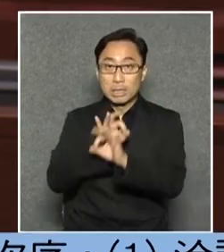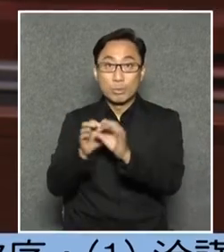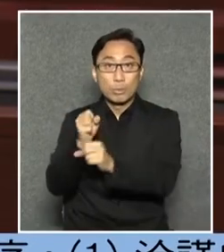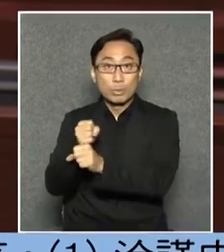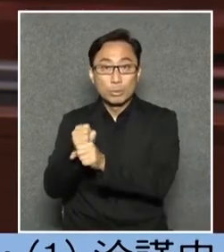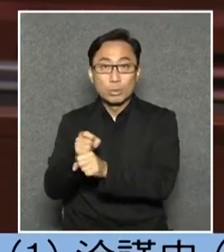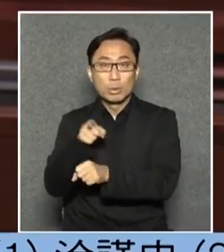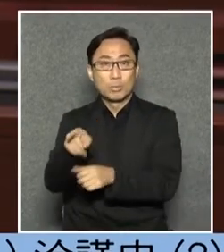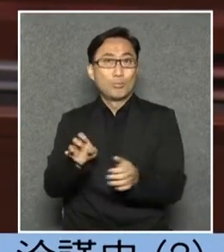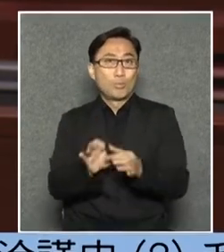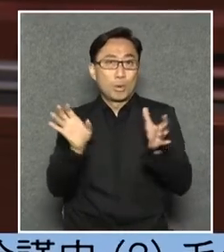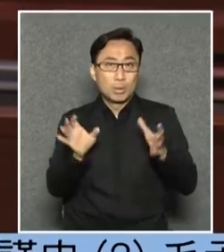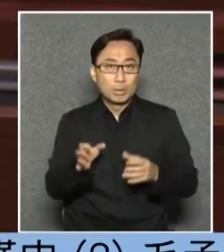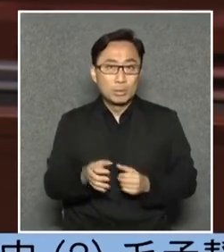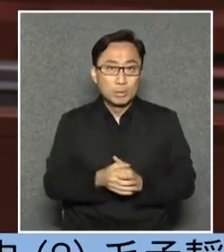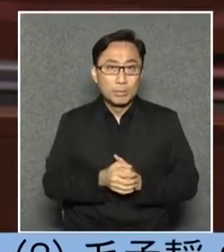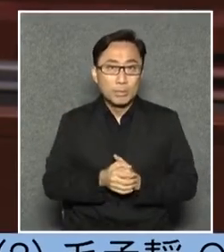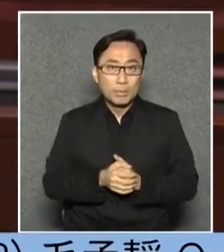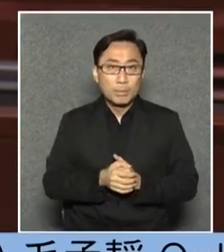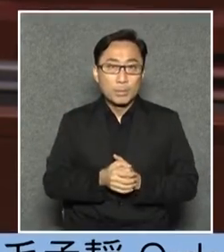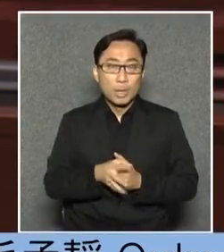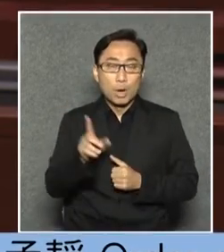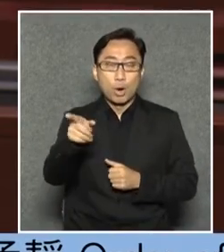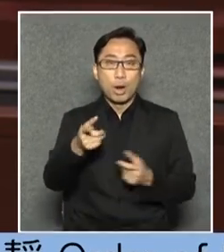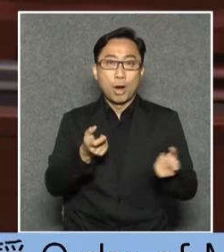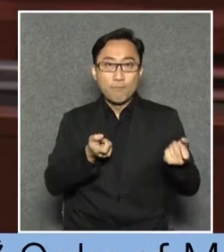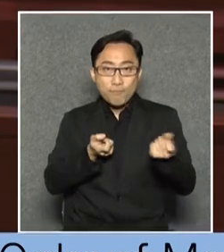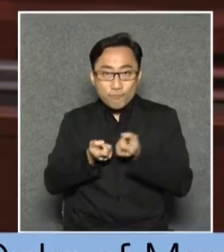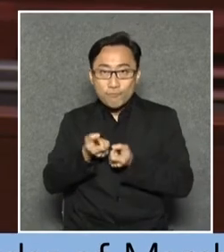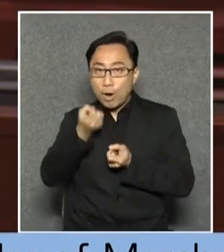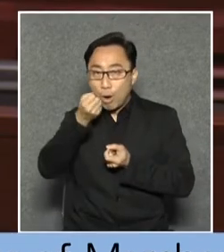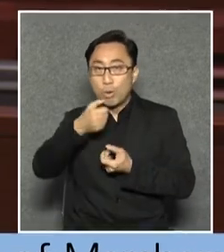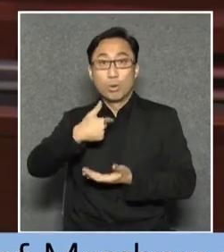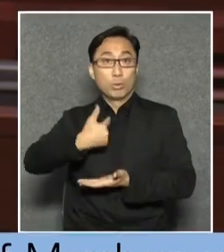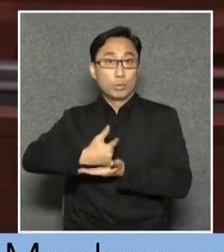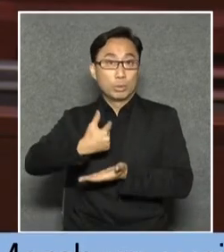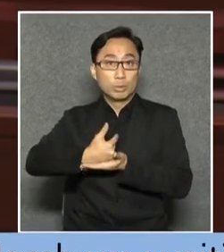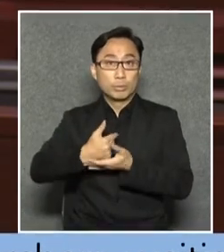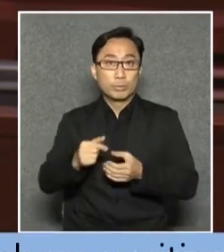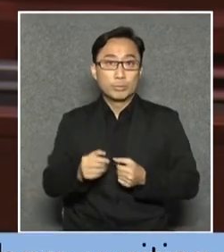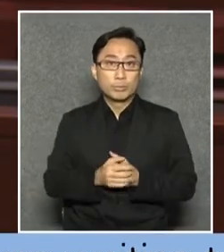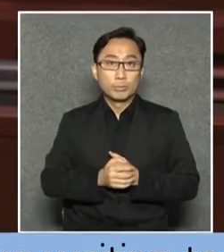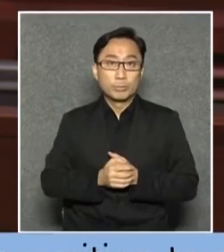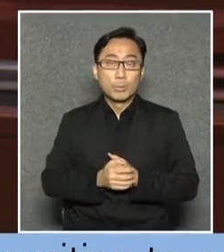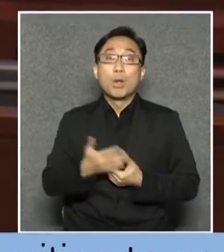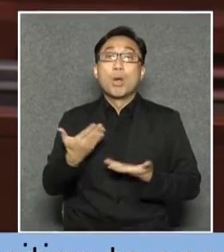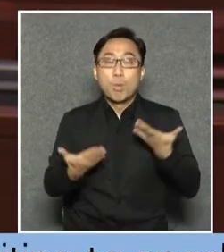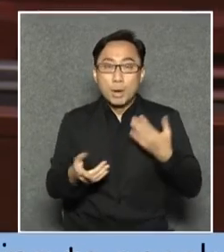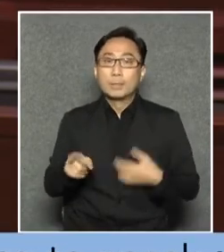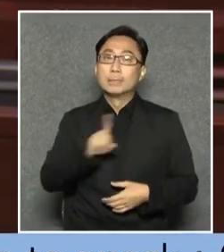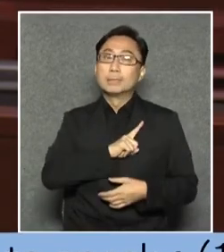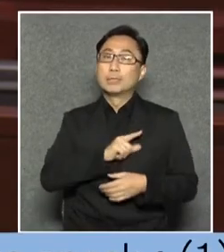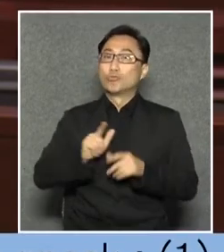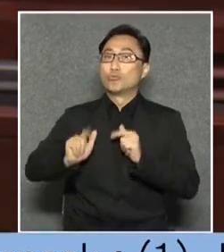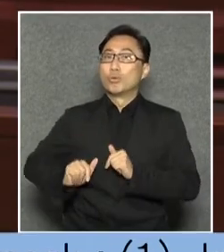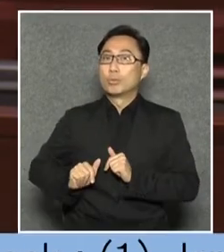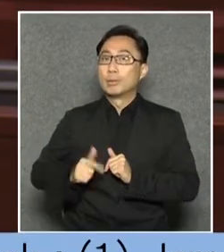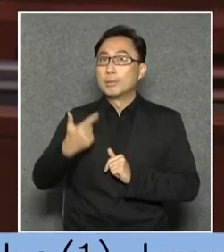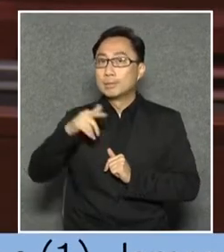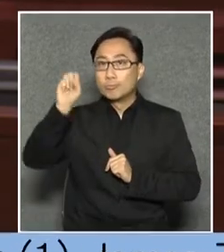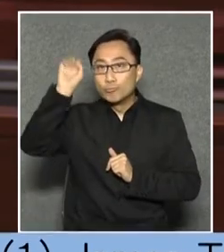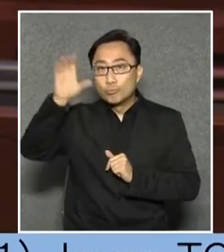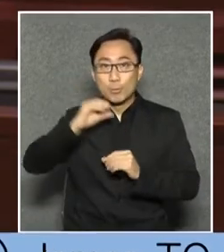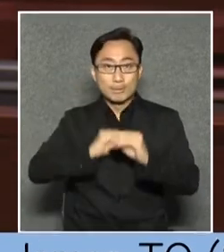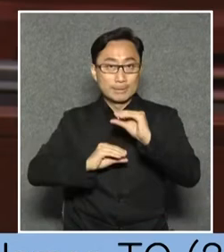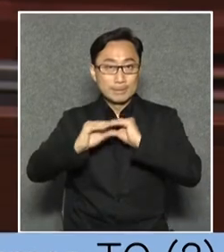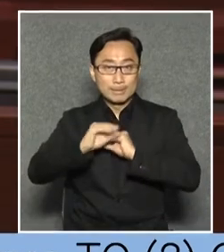因為佢要靠近香港啊嘛。大部分嗱，因為就是自己人嚟嘅，新創建